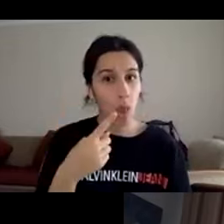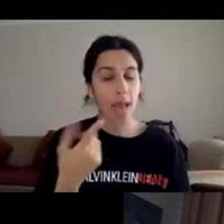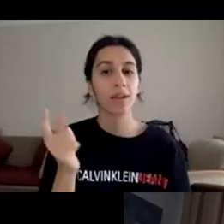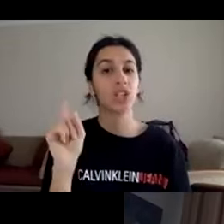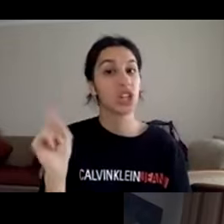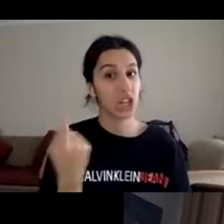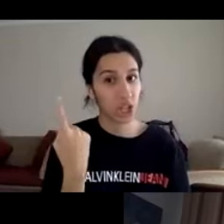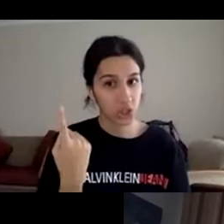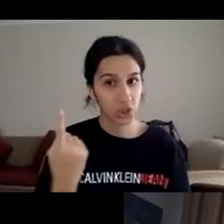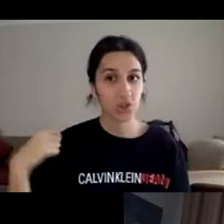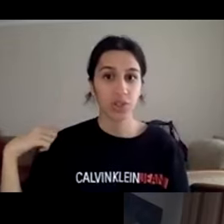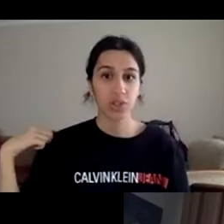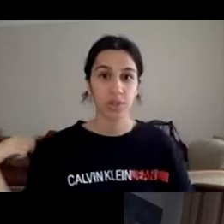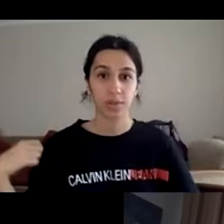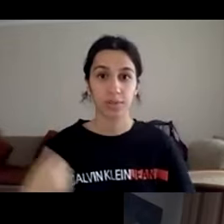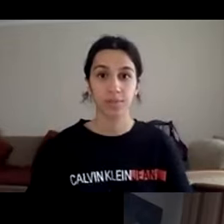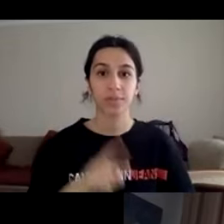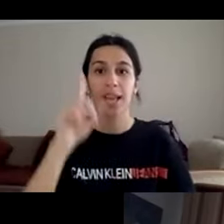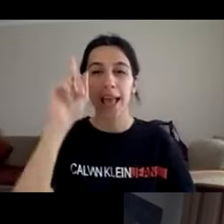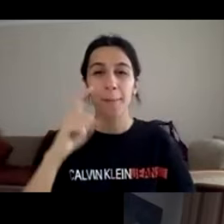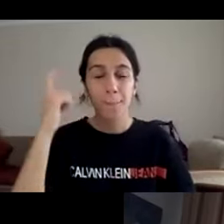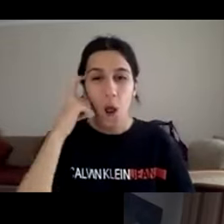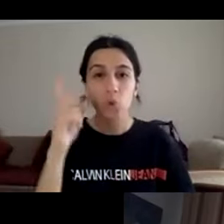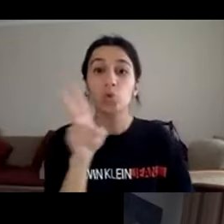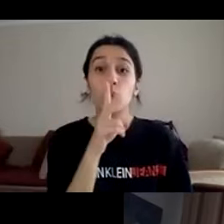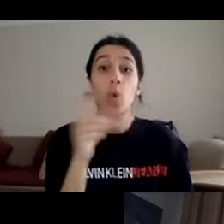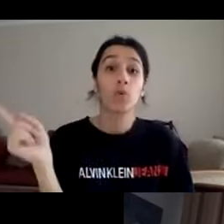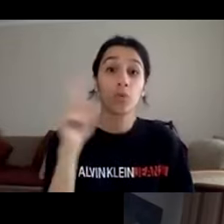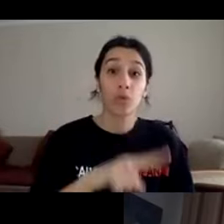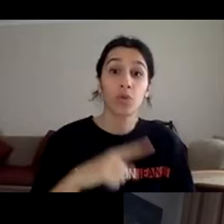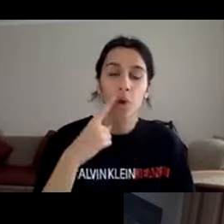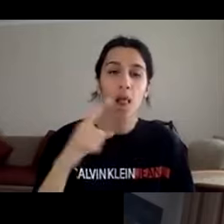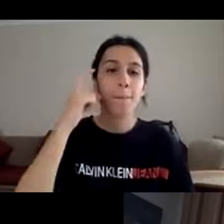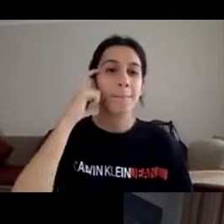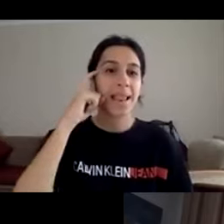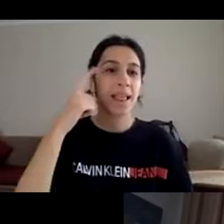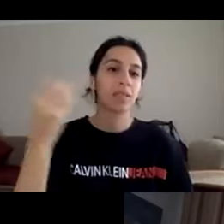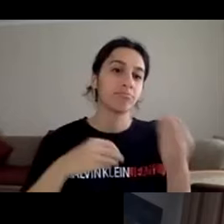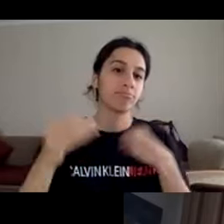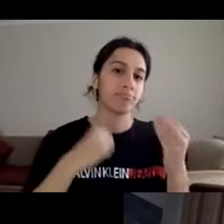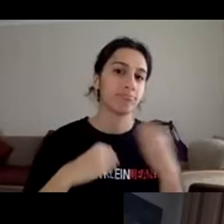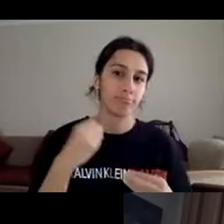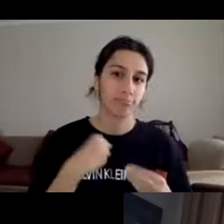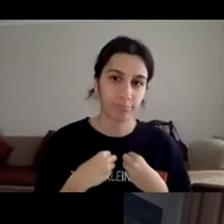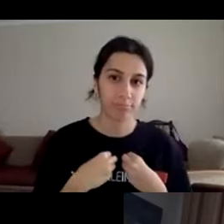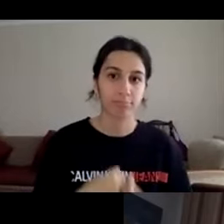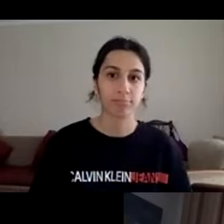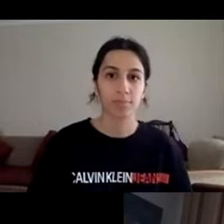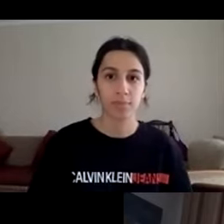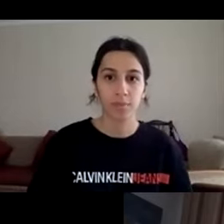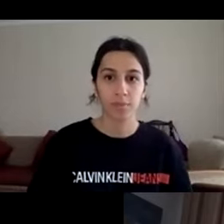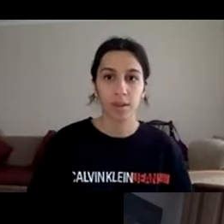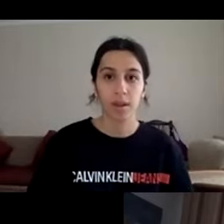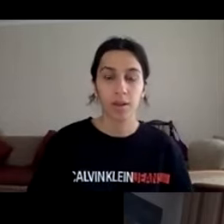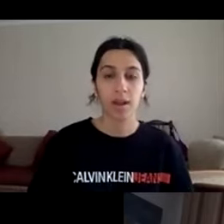çok ilginçti. Baştan sona da fazlasıyla bilgilendiriciydi gerçekten. Ama sizi gerçekten